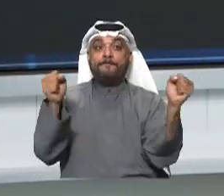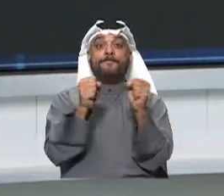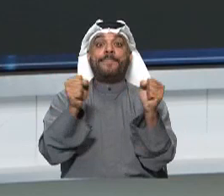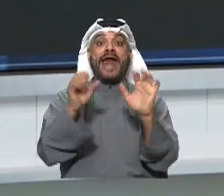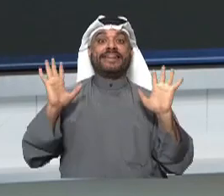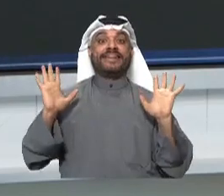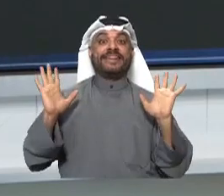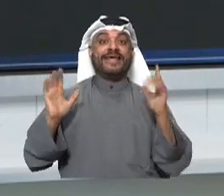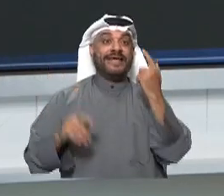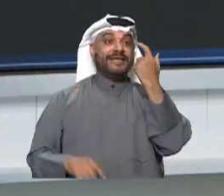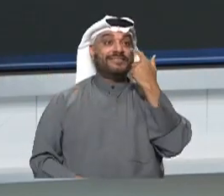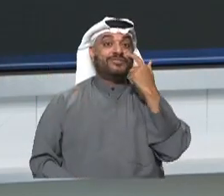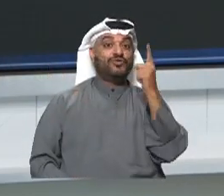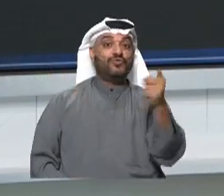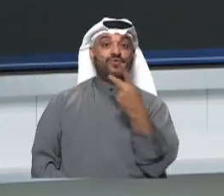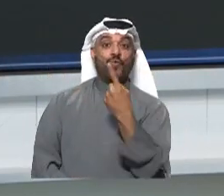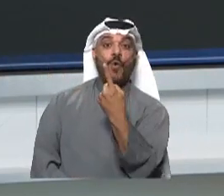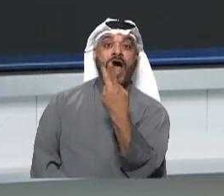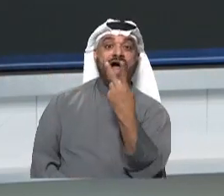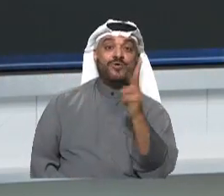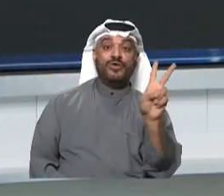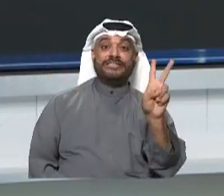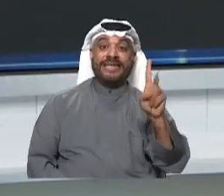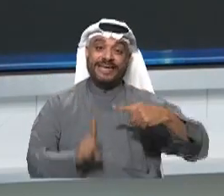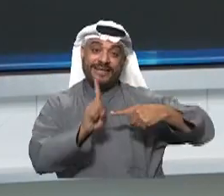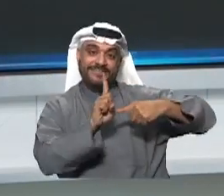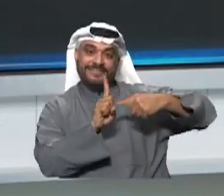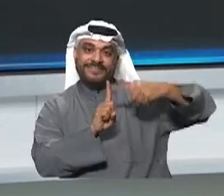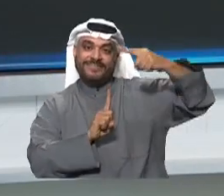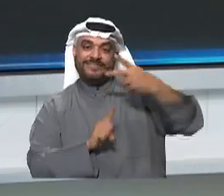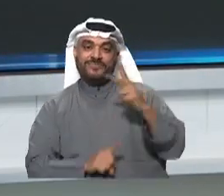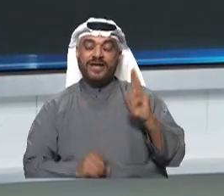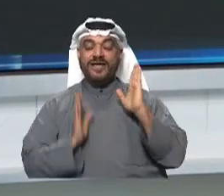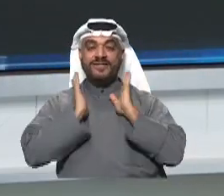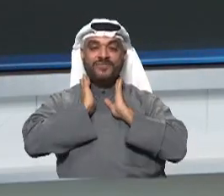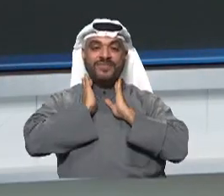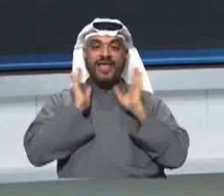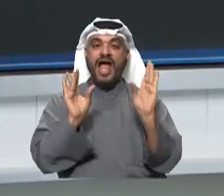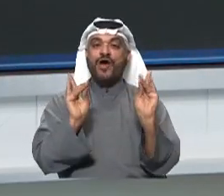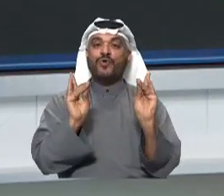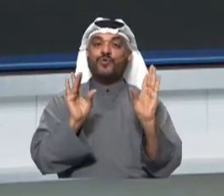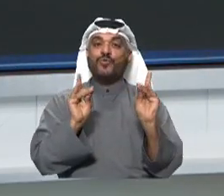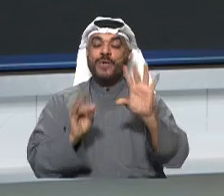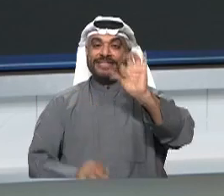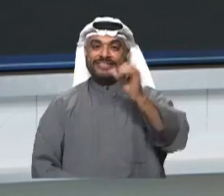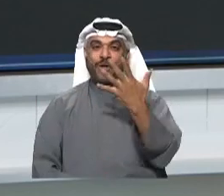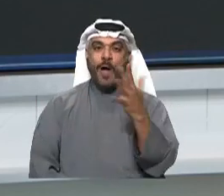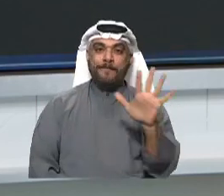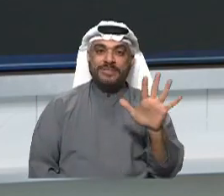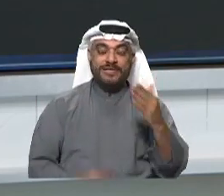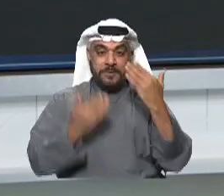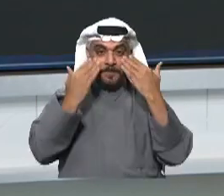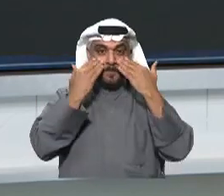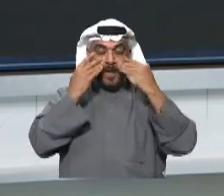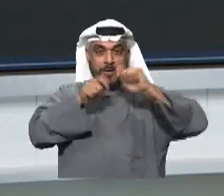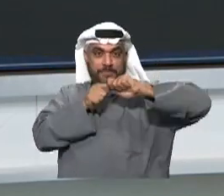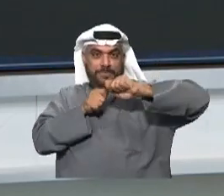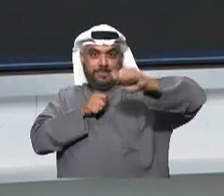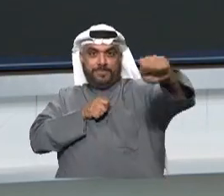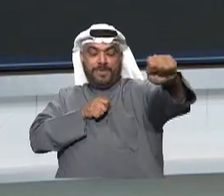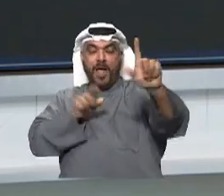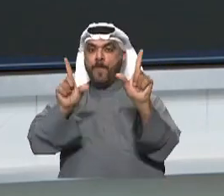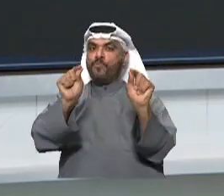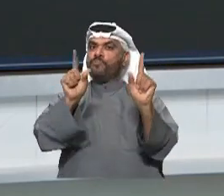درجه الحراره حاليا الى واحد و20 درجه مئويه الرطوبه النسبيه 59% والرؤيه الافقيه ممتازه